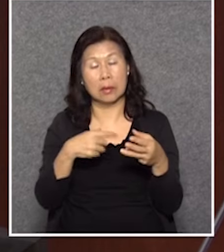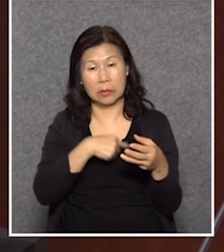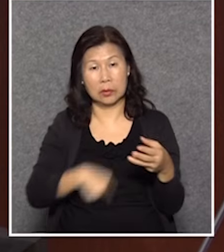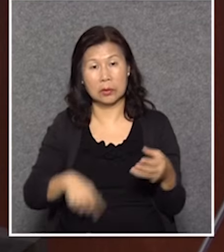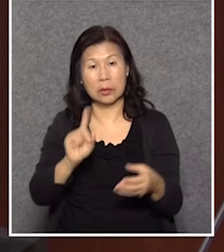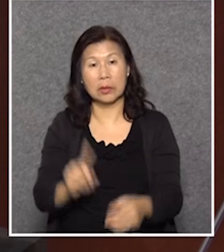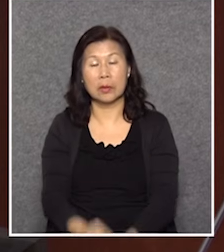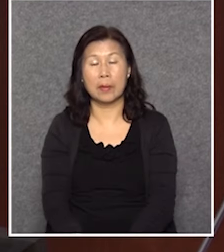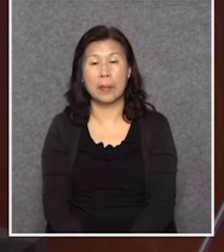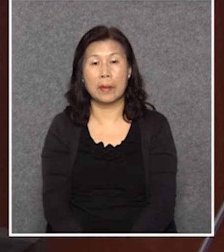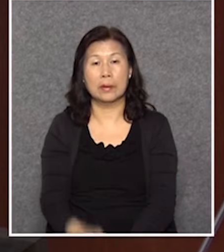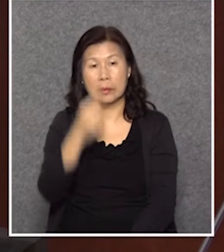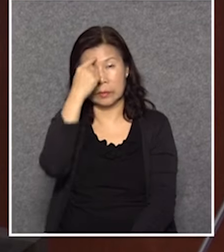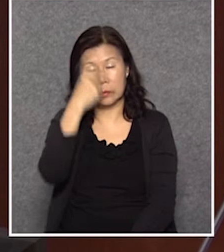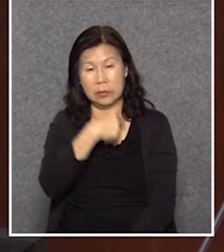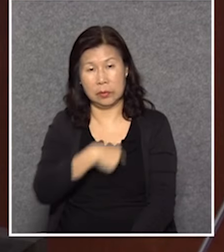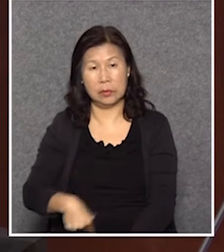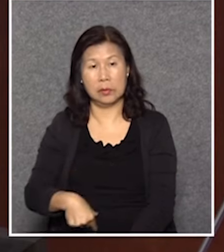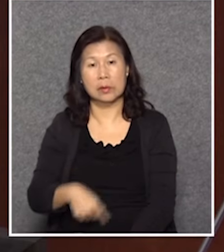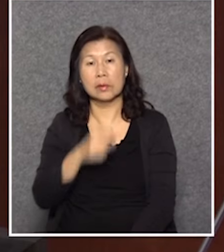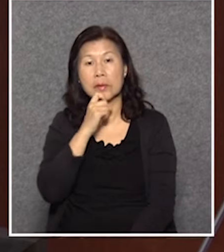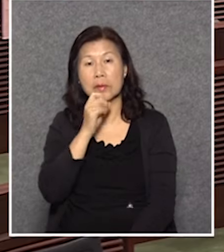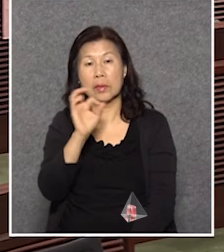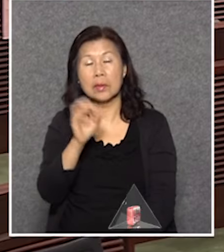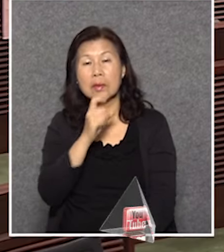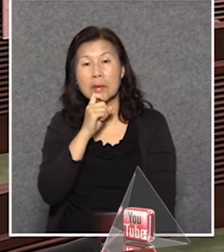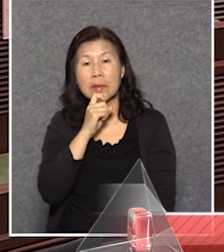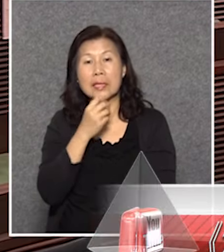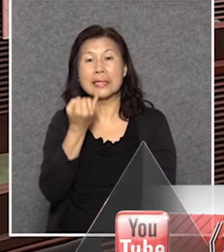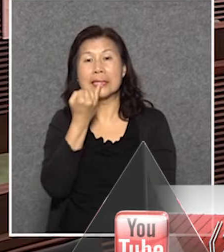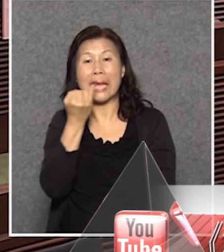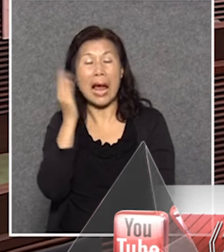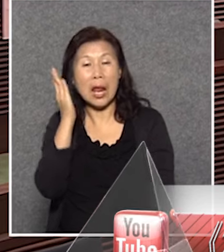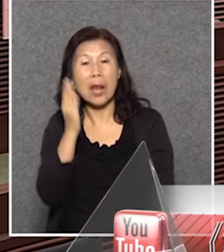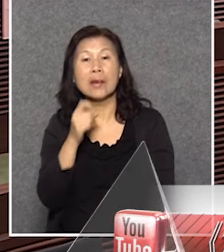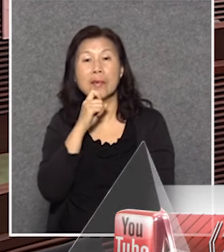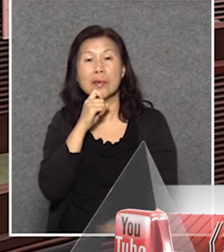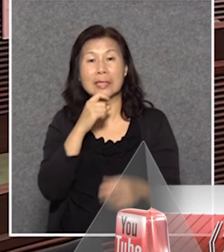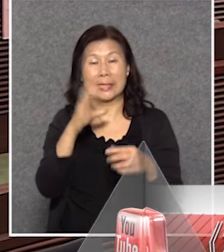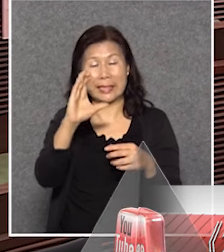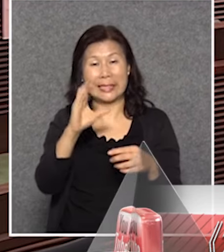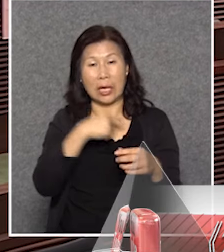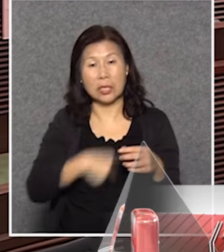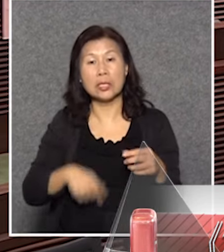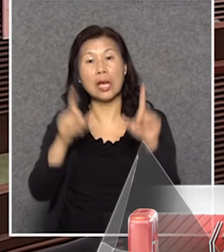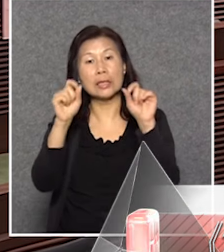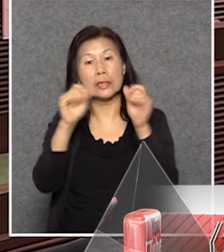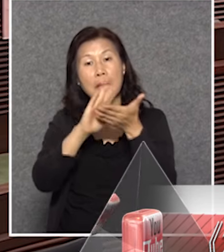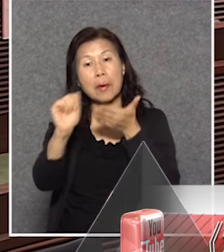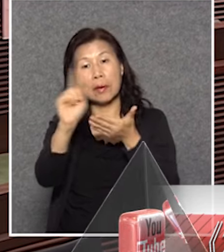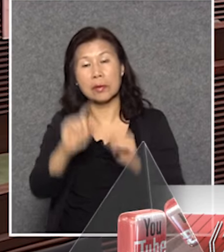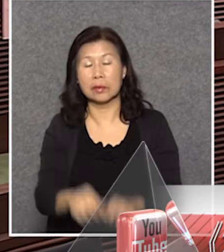我要梁國雄解釋陳茂波個契細佬陳建波係咩意思？你係咪